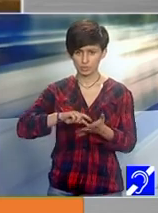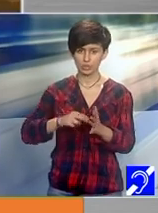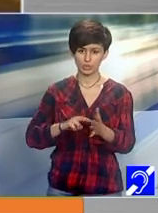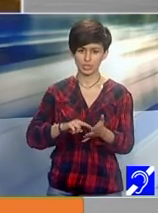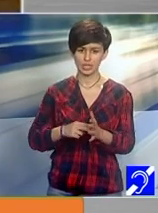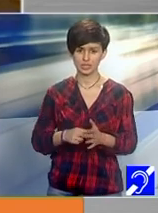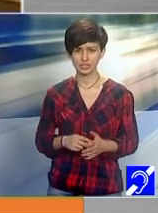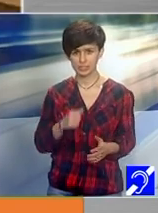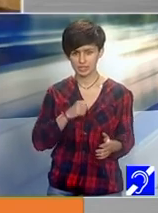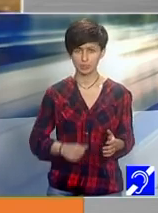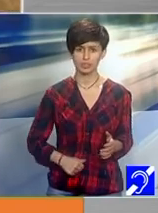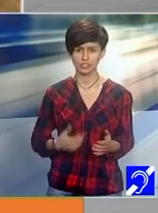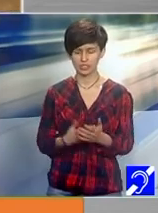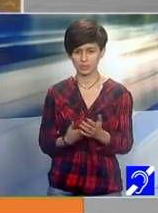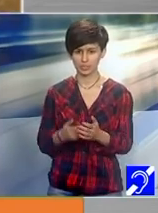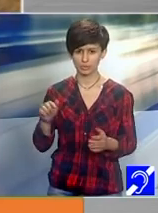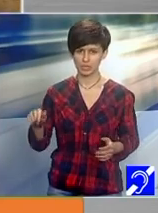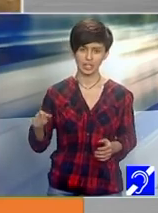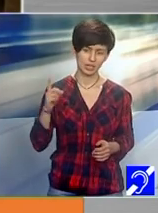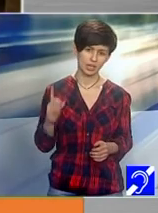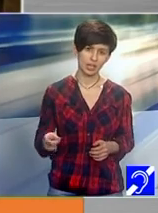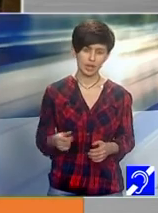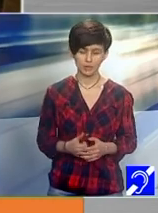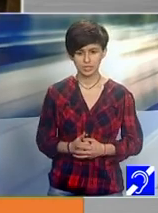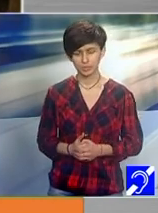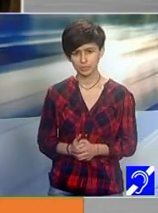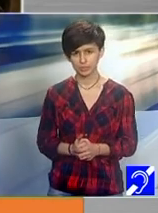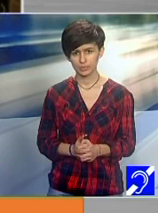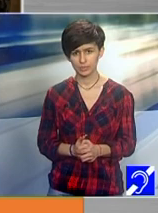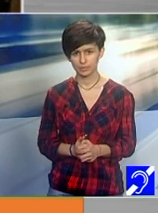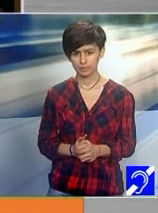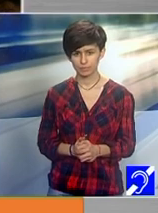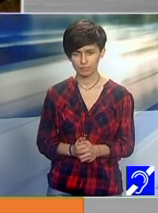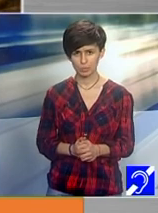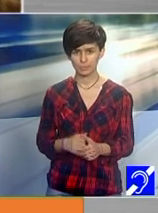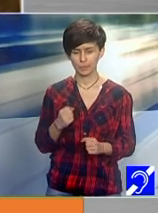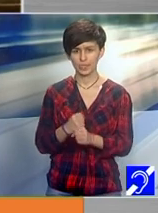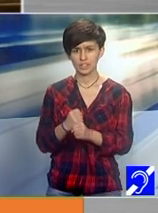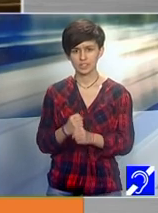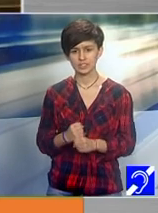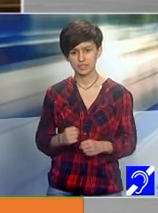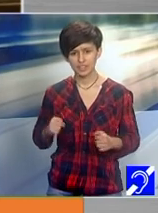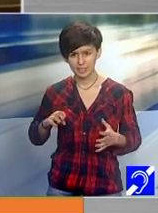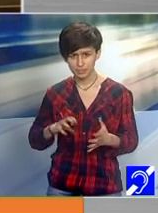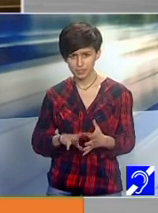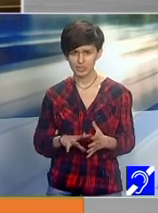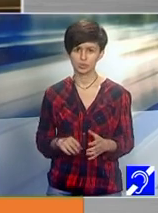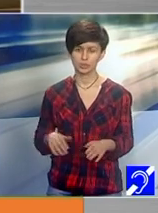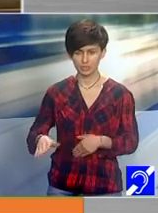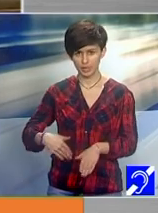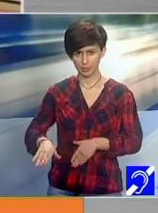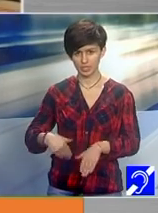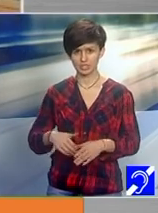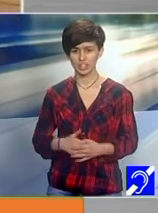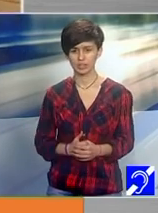pentru că ei trebuiau, în momentul când am mers la minister, să facă presiune asupra ministerului, să